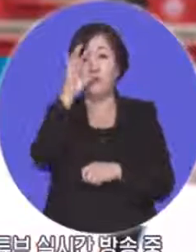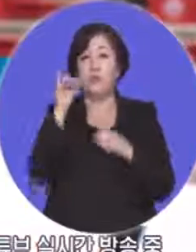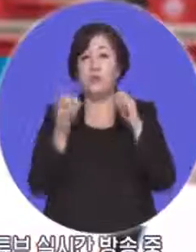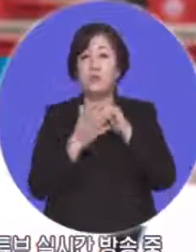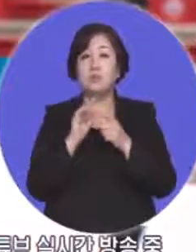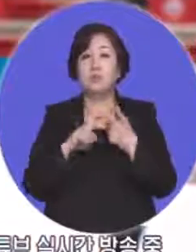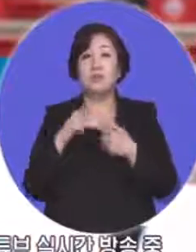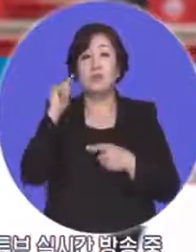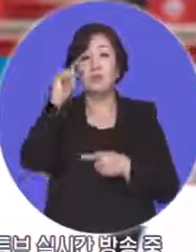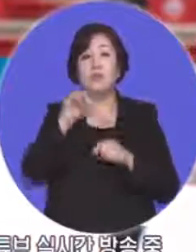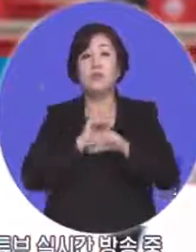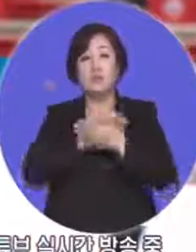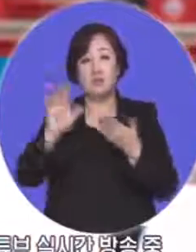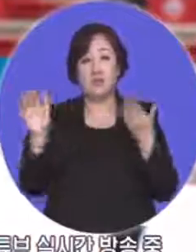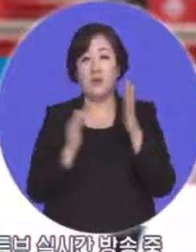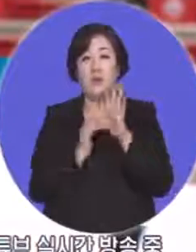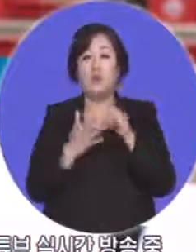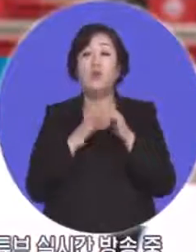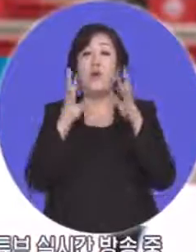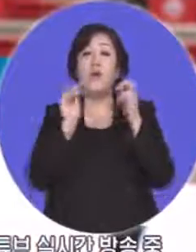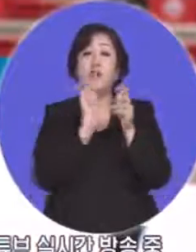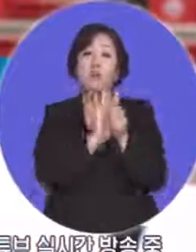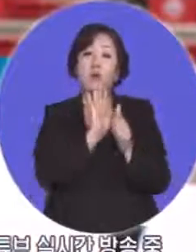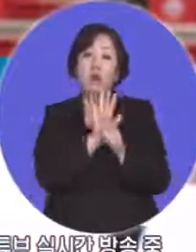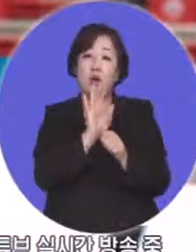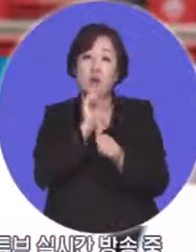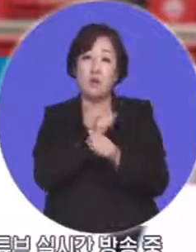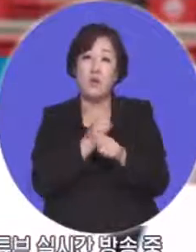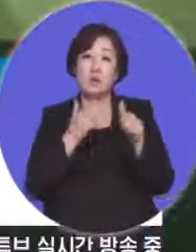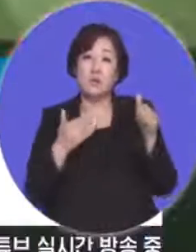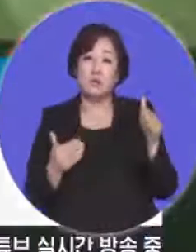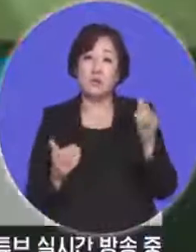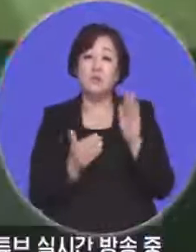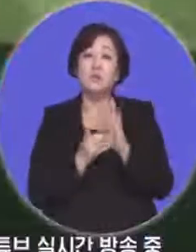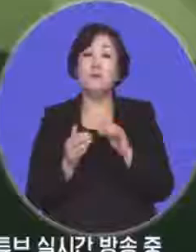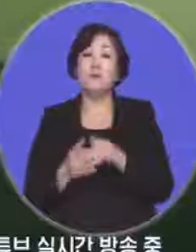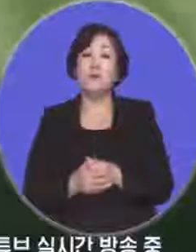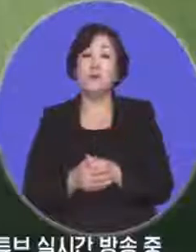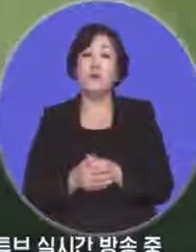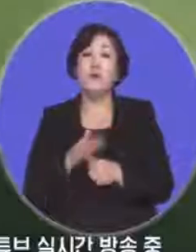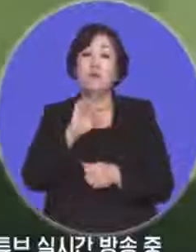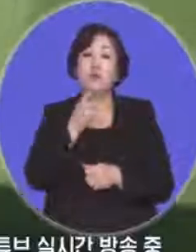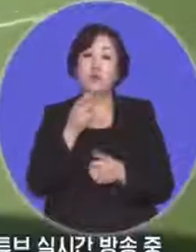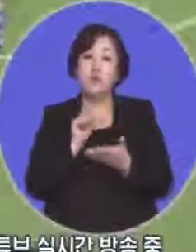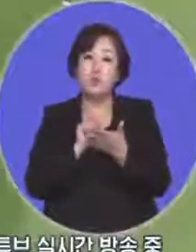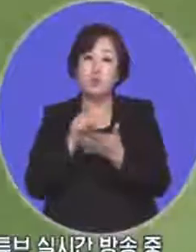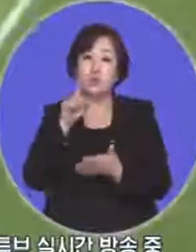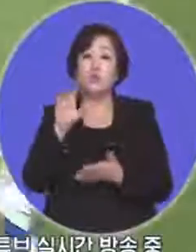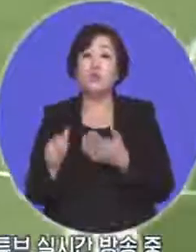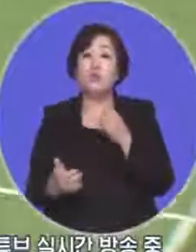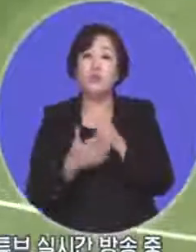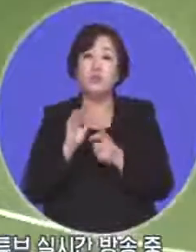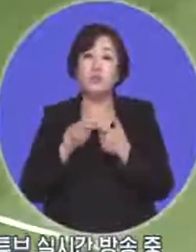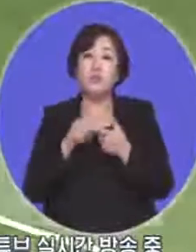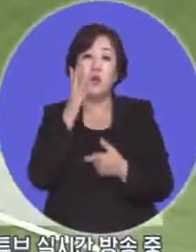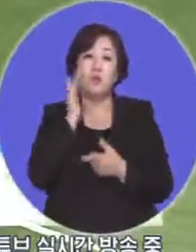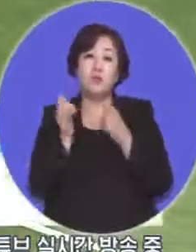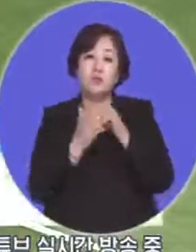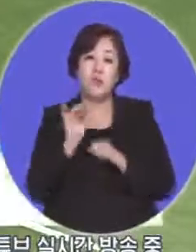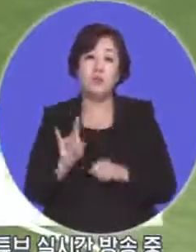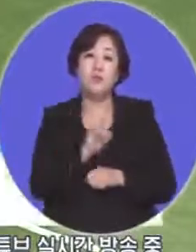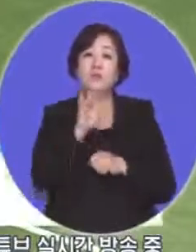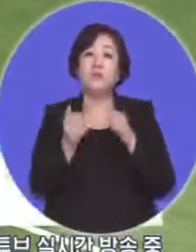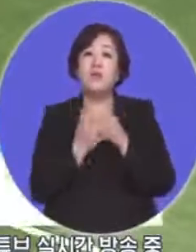많이 푸시고 이제 저희한테도 많이 응원도 부탁드리고. 문수 축구장에서 프로축구 울산